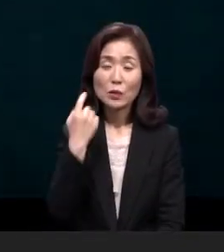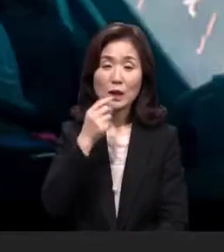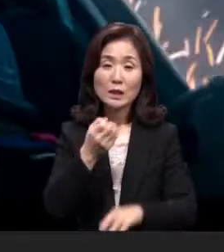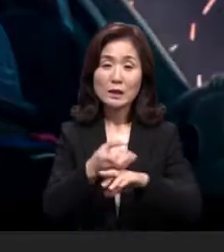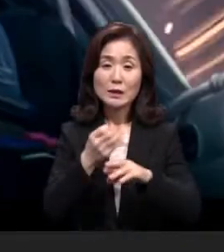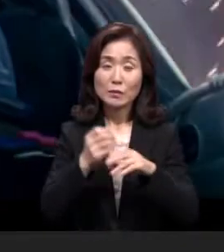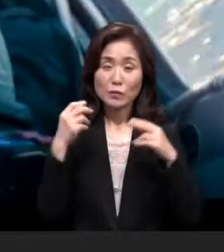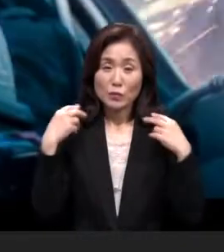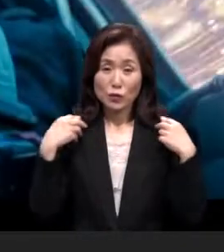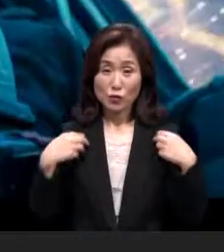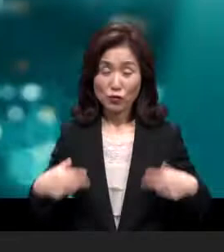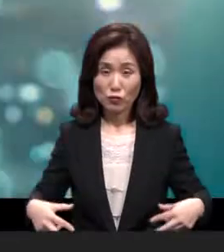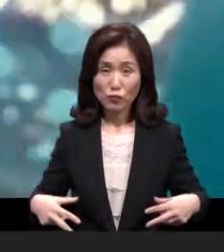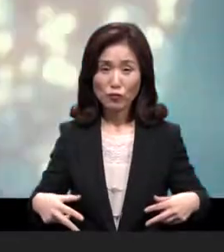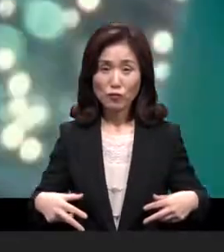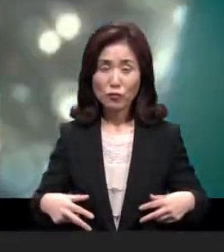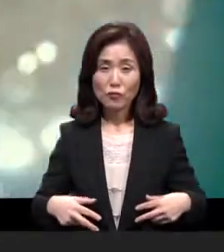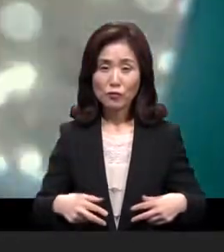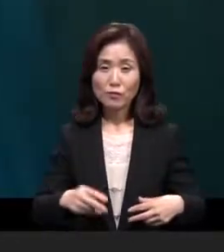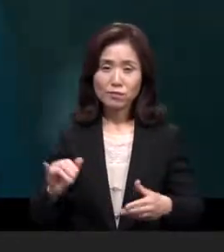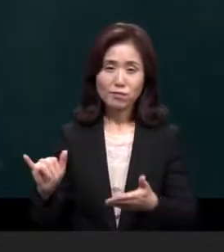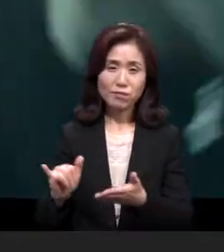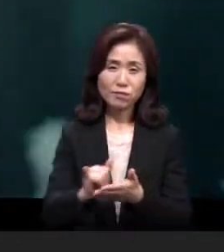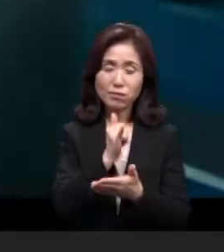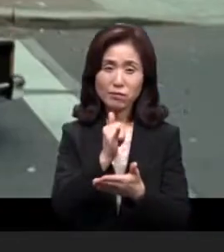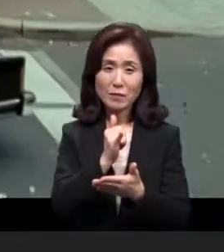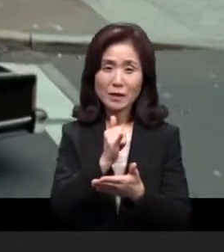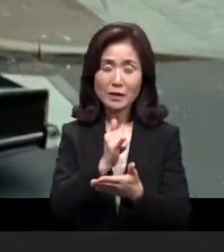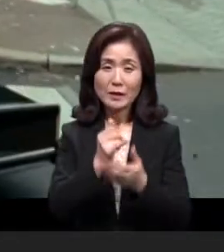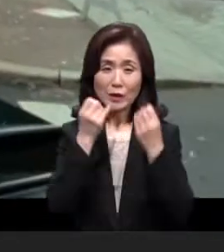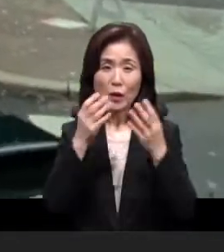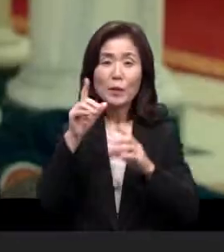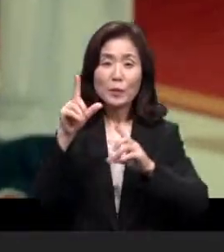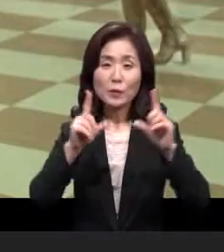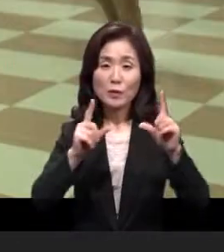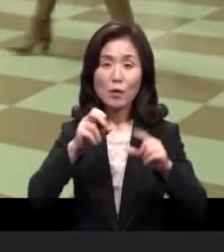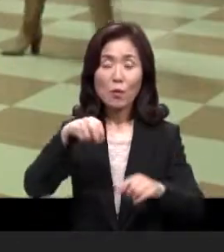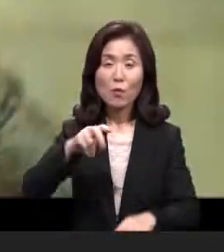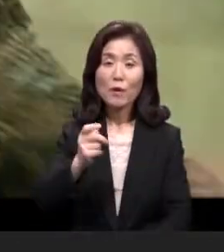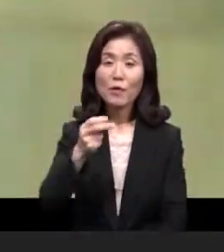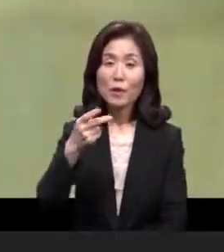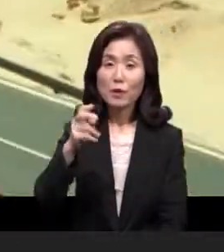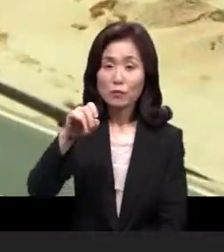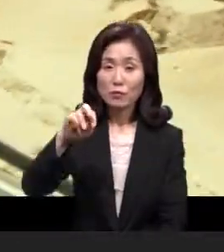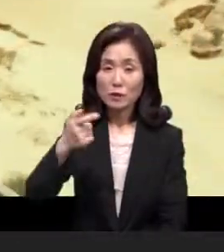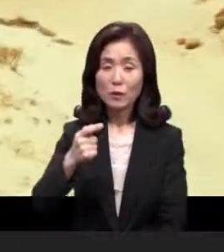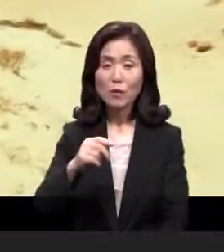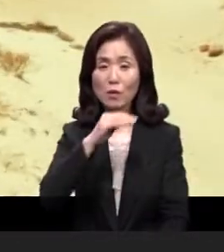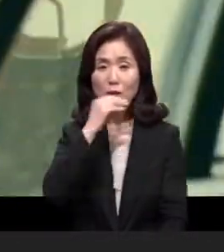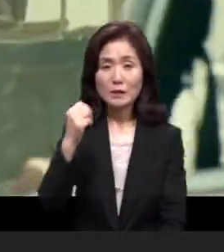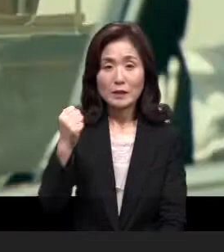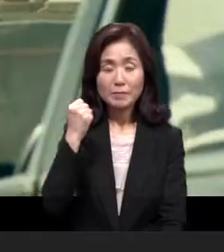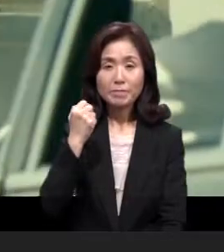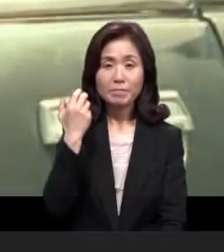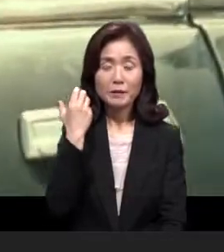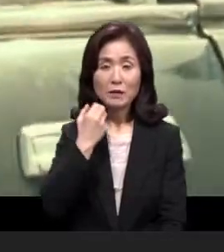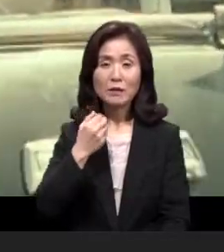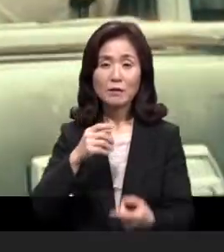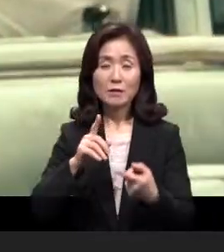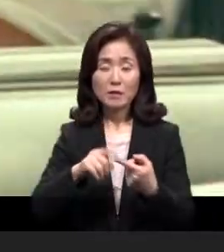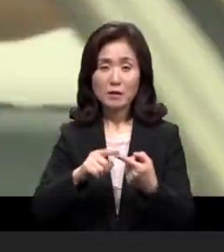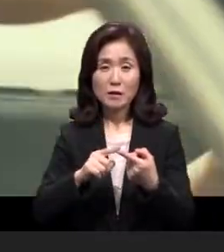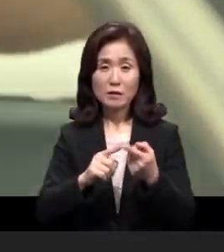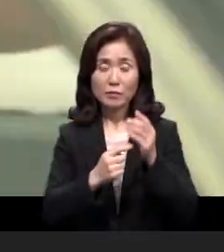투명 제트기 등으로 새롭게 무장한 원더우먼은 올바른 힘과 용기에 대한 메시지를 던지며 진정한 히어로의